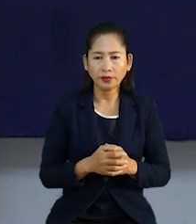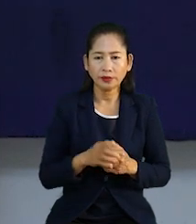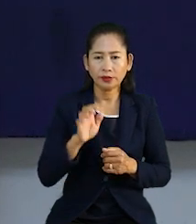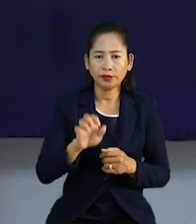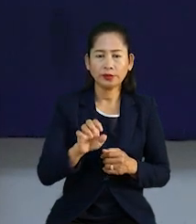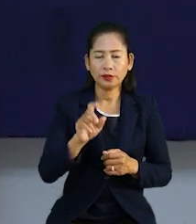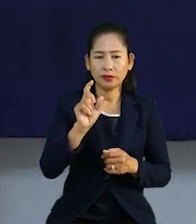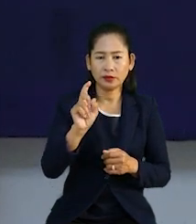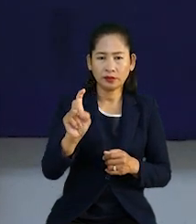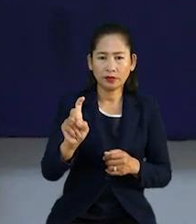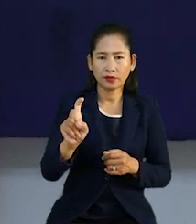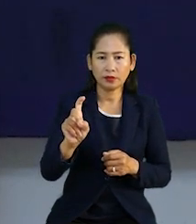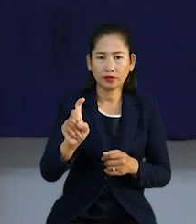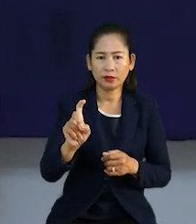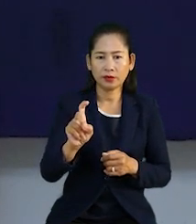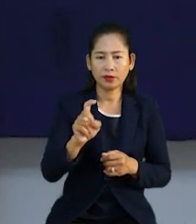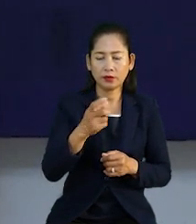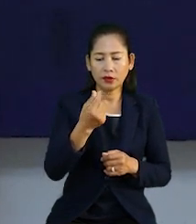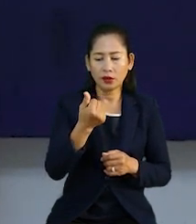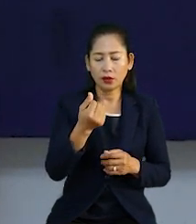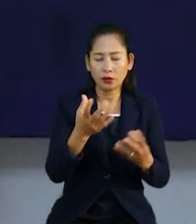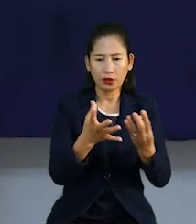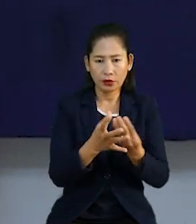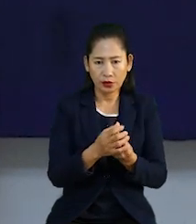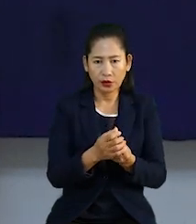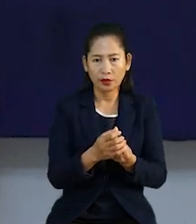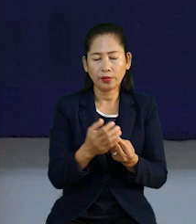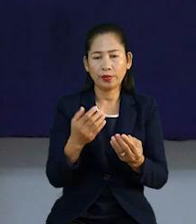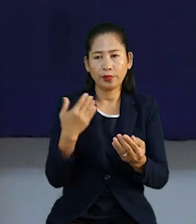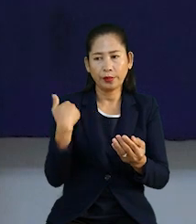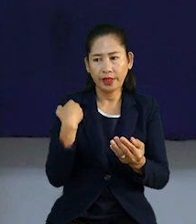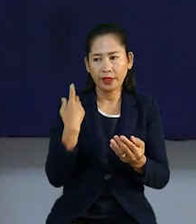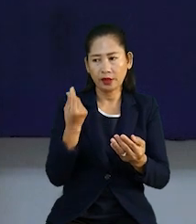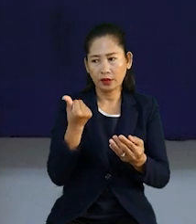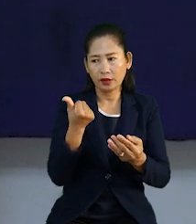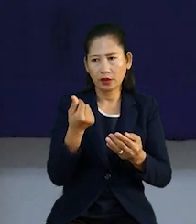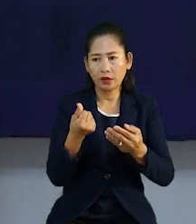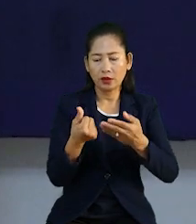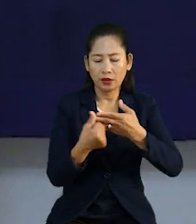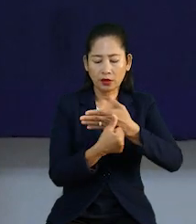Chà cố prạ xạ rộp miên đầm lấy.